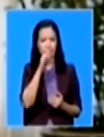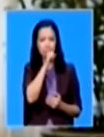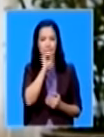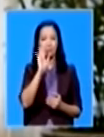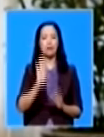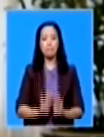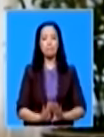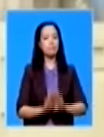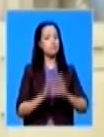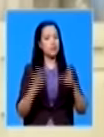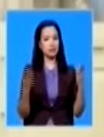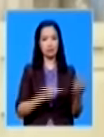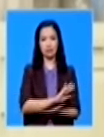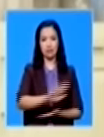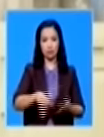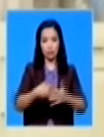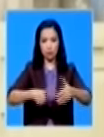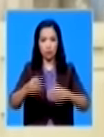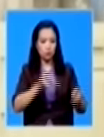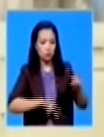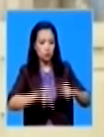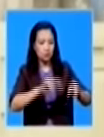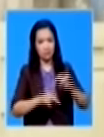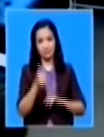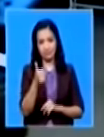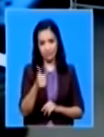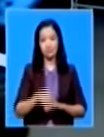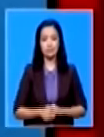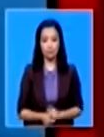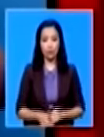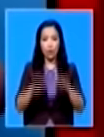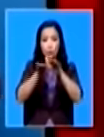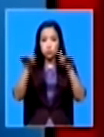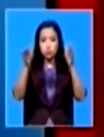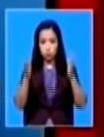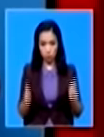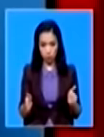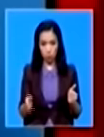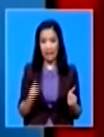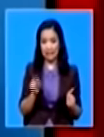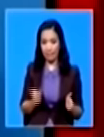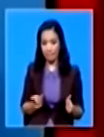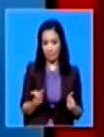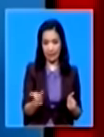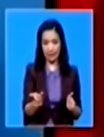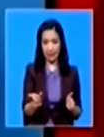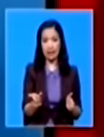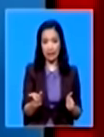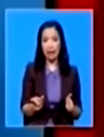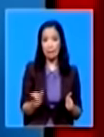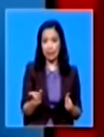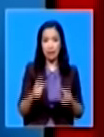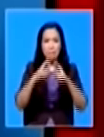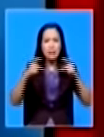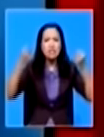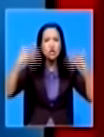น ั้ นเปิดเผยได้ทั้งหมดนะในส่วนของตู้คีย์ออสเนี่ยก็ประชาชนก็สามารถเอาบัตรประช